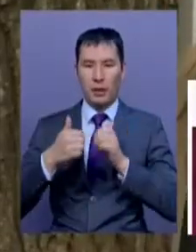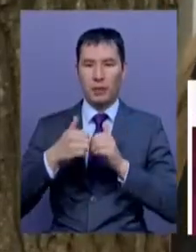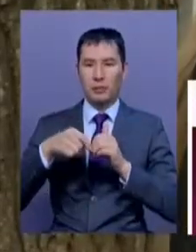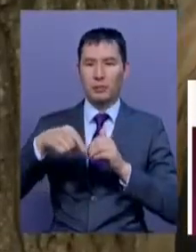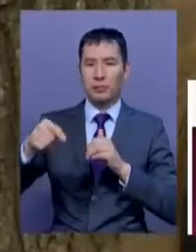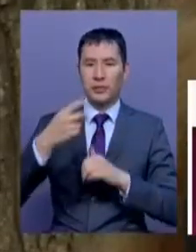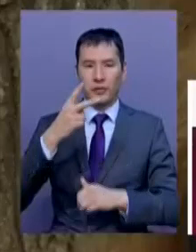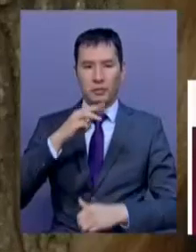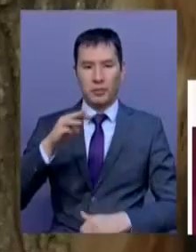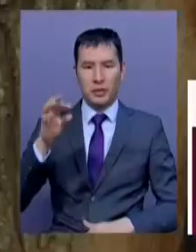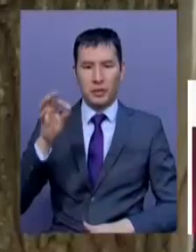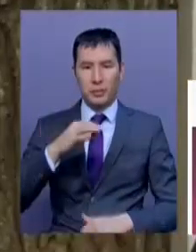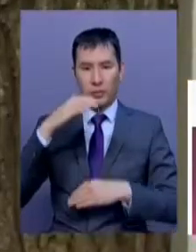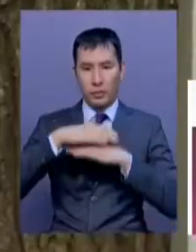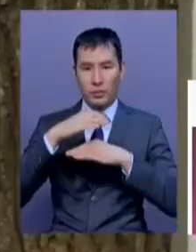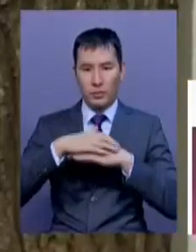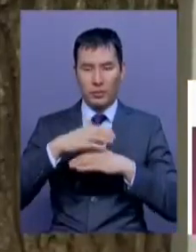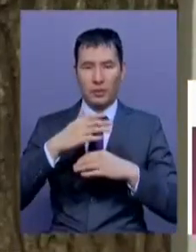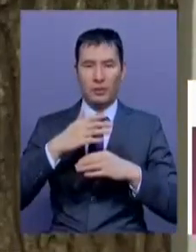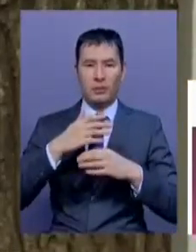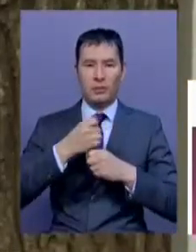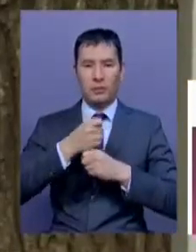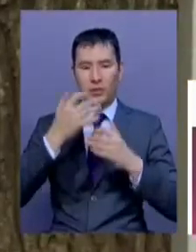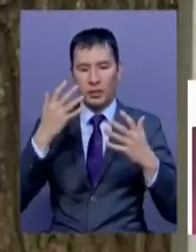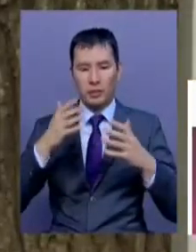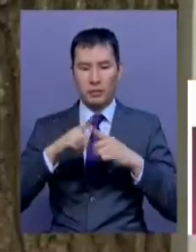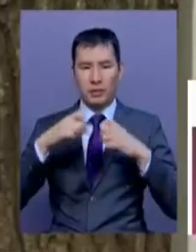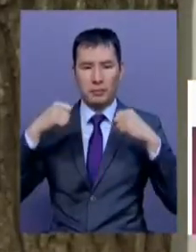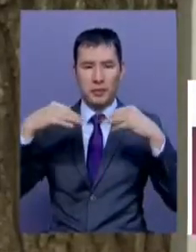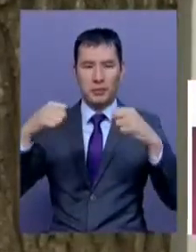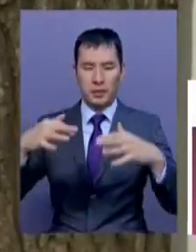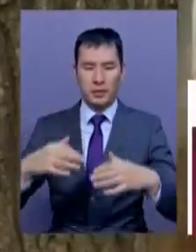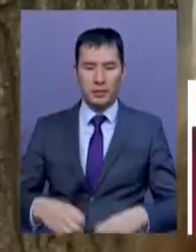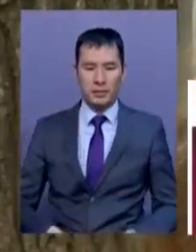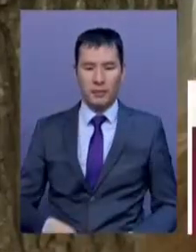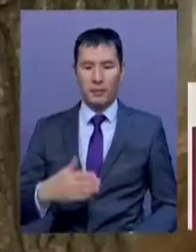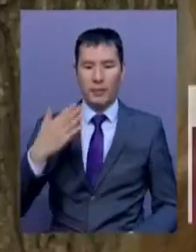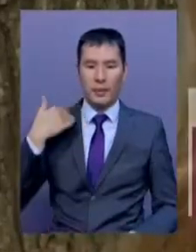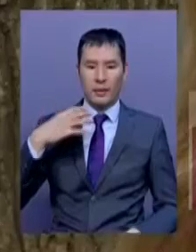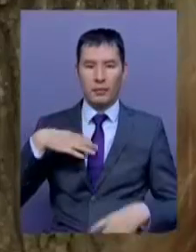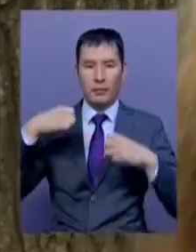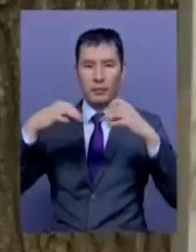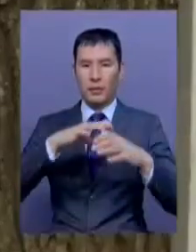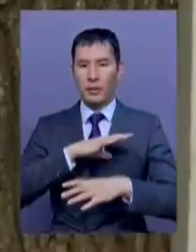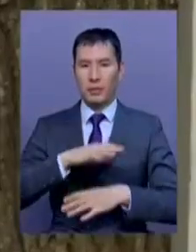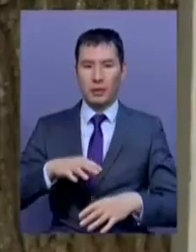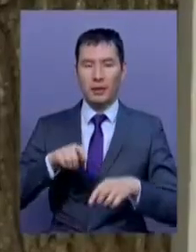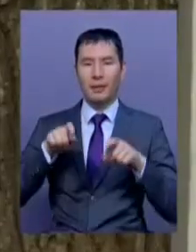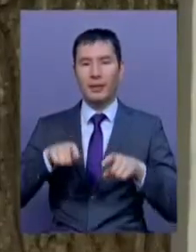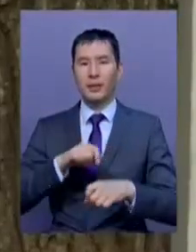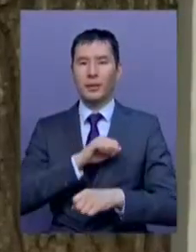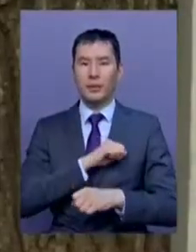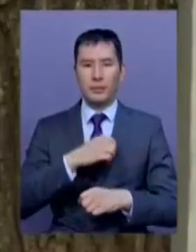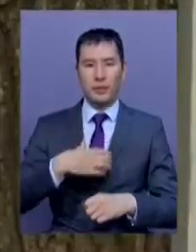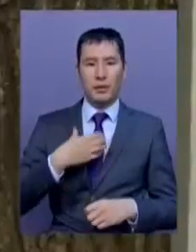жасап қойды. Енді түнгі уақытта күндізгі кездегідей айналар жап-жарық болып тұрады. Бұрын шамдар орнатылмағандықтан қорқатын едік. Енді